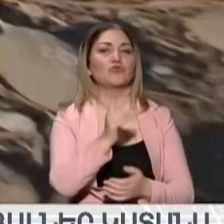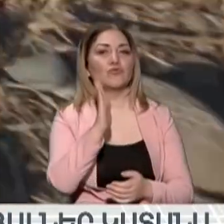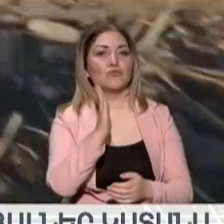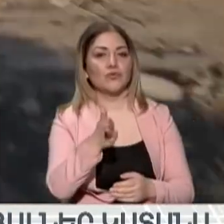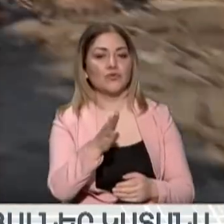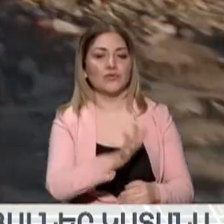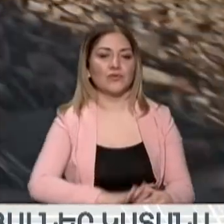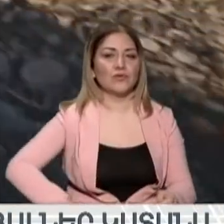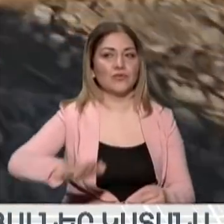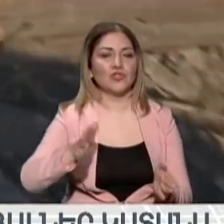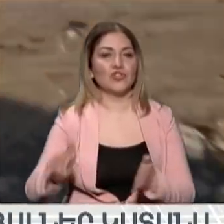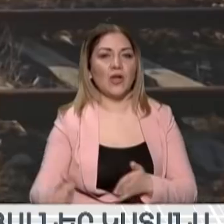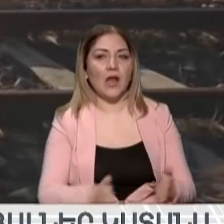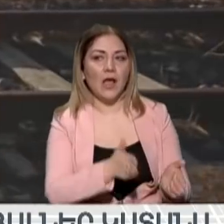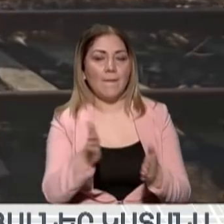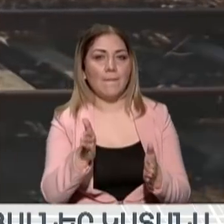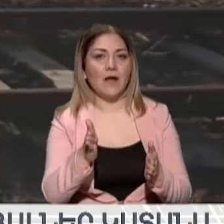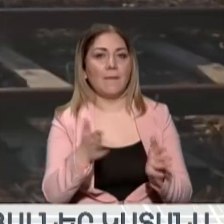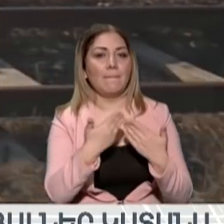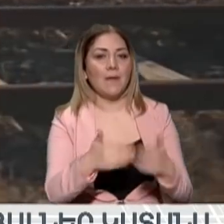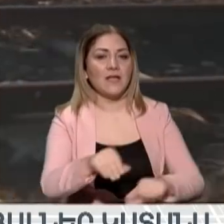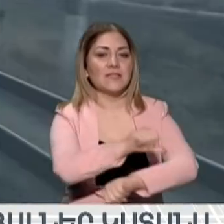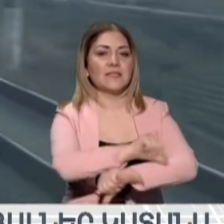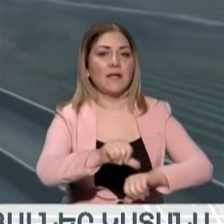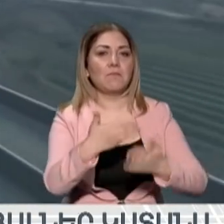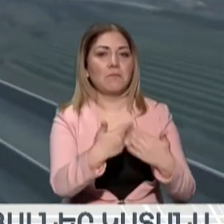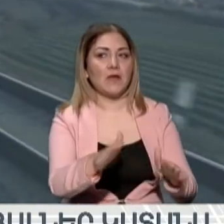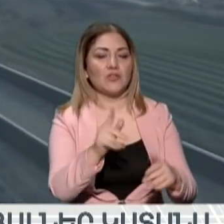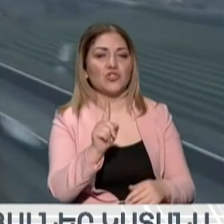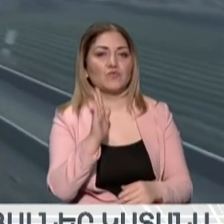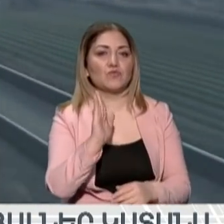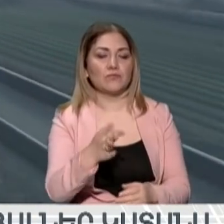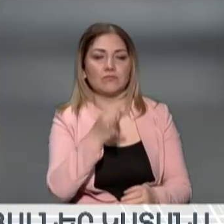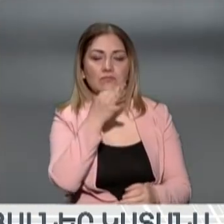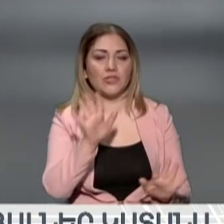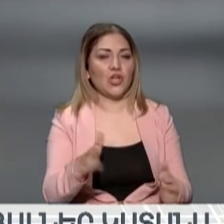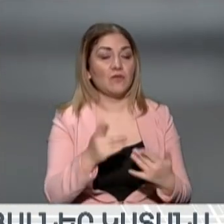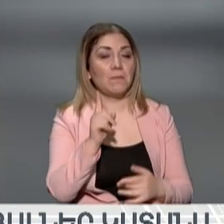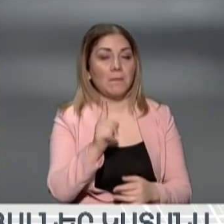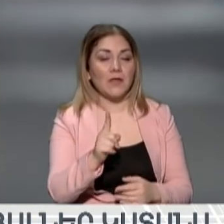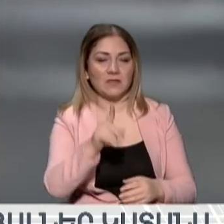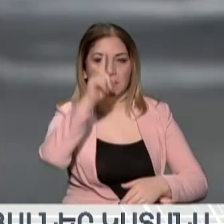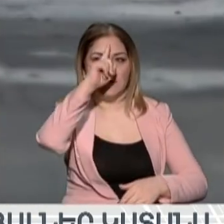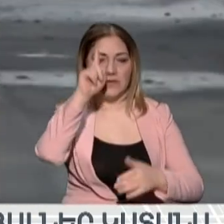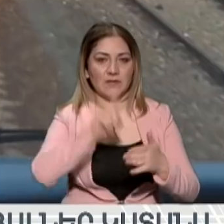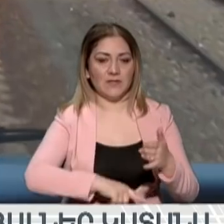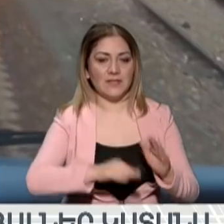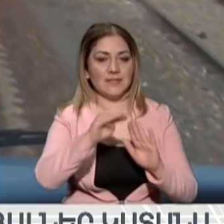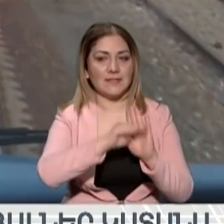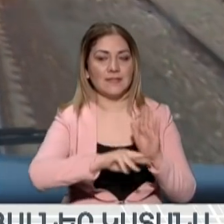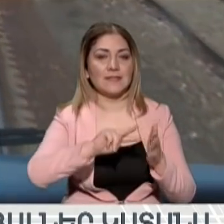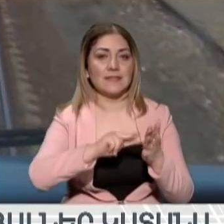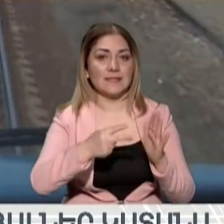կունենանք տարածաշրջանում ճանապարհների ապաշրջափակման դեպքում։ Սակայն կարույցում վստահ են, այս